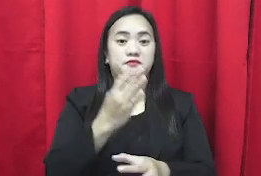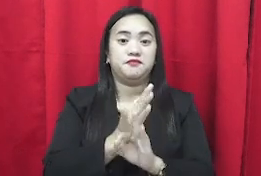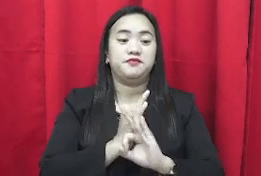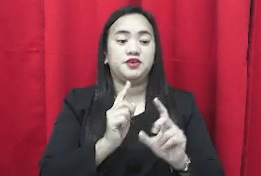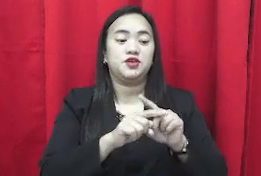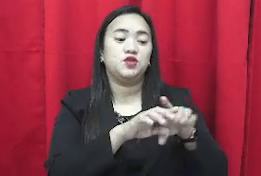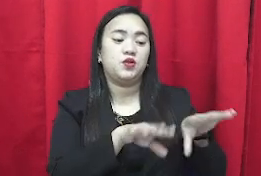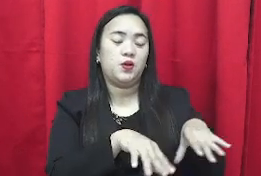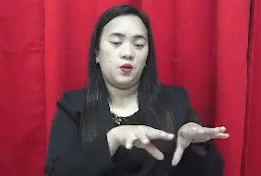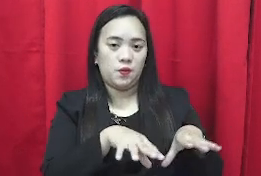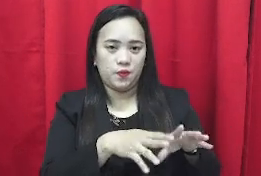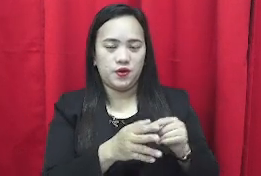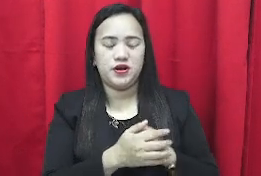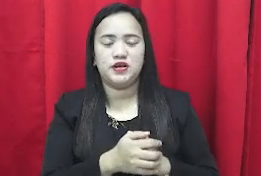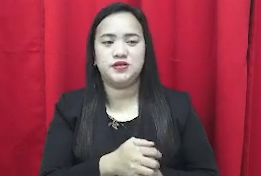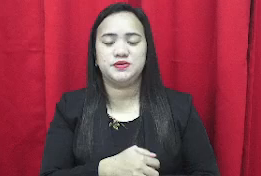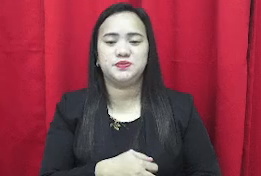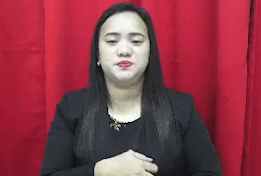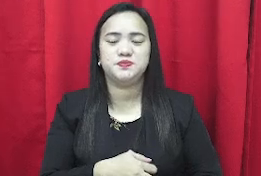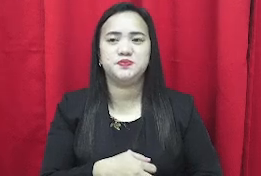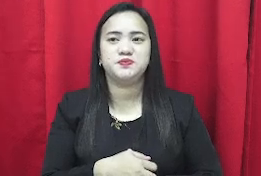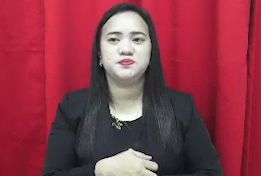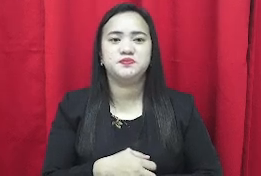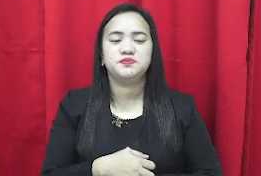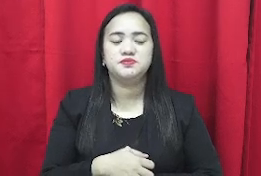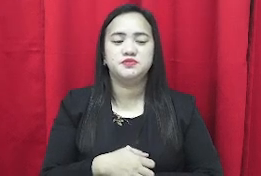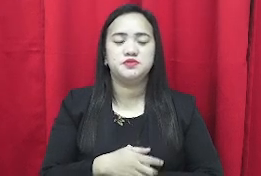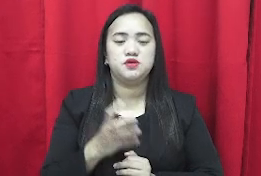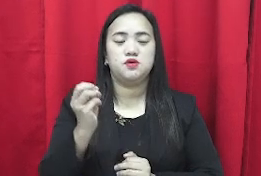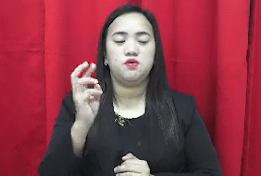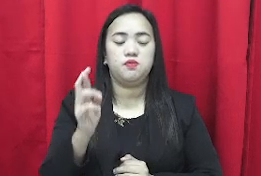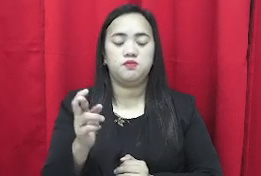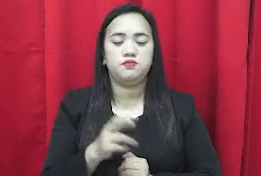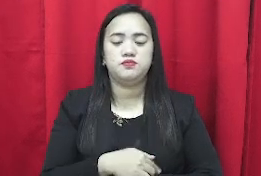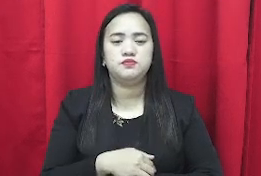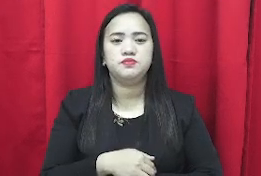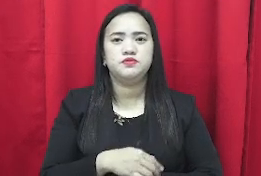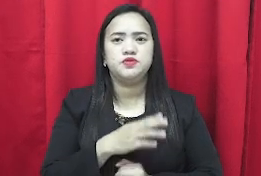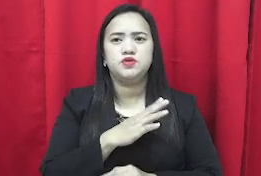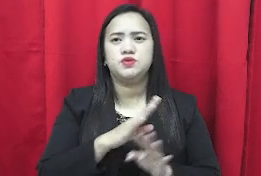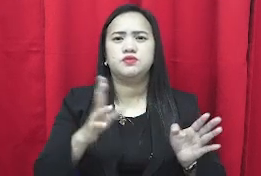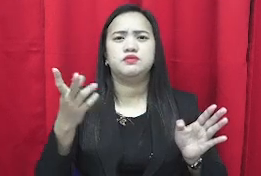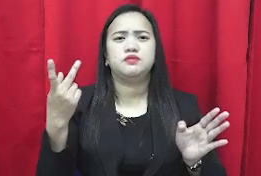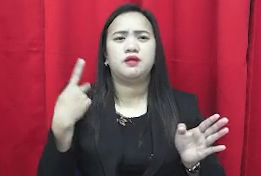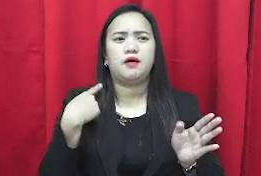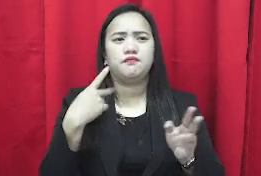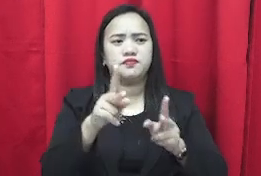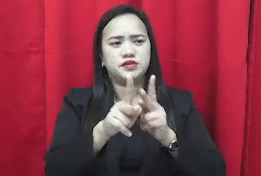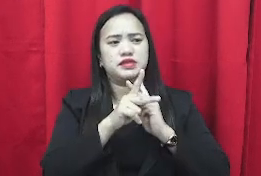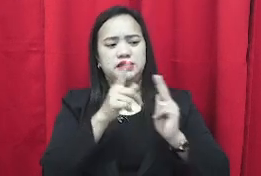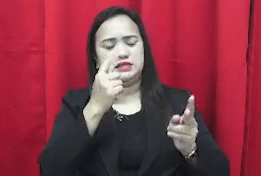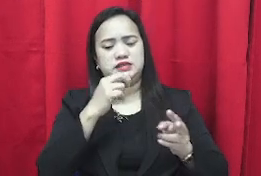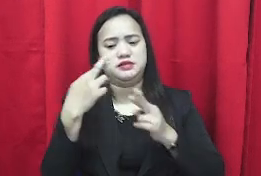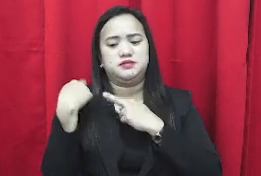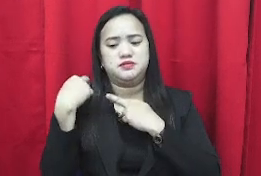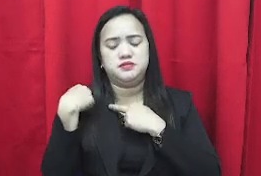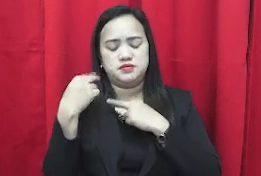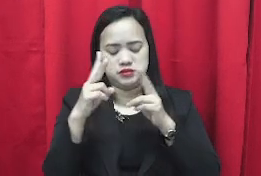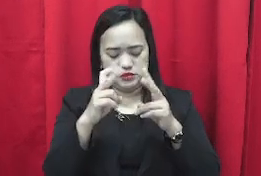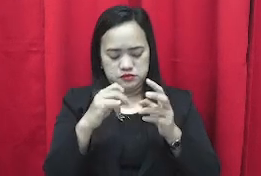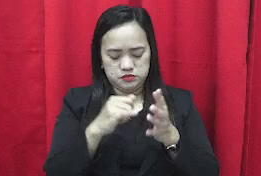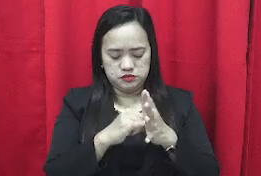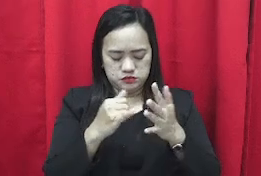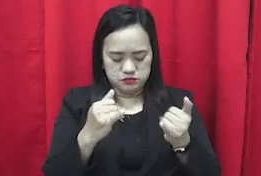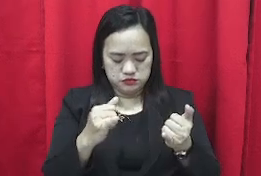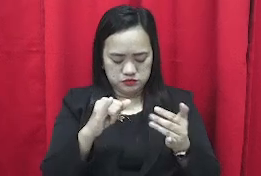magtrabaho hindi na matatakot na magtrabaho o at hindi rin matatakot na mag-take ng responsibility kahit mura pa